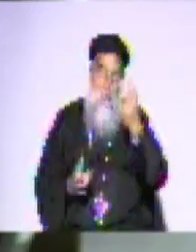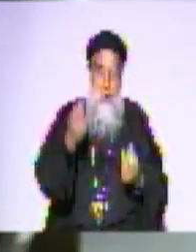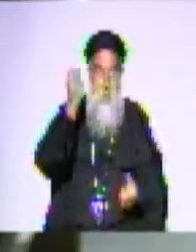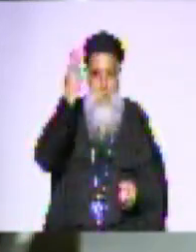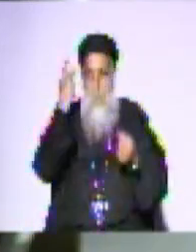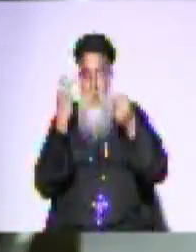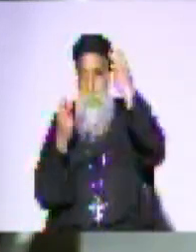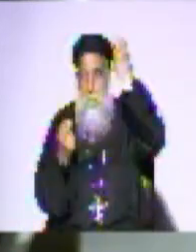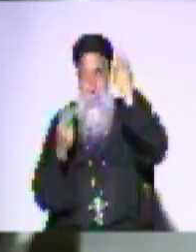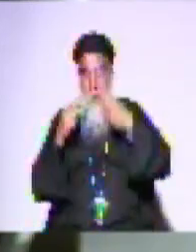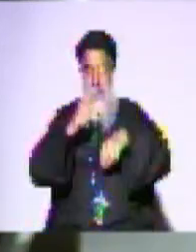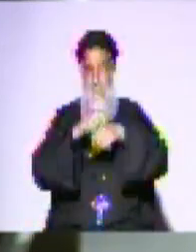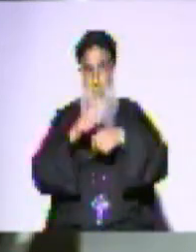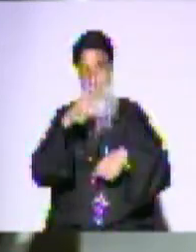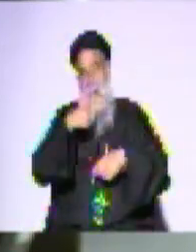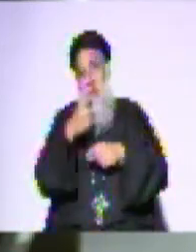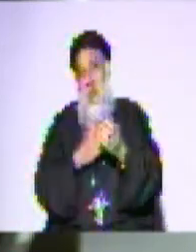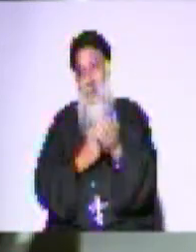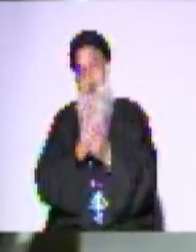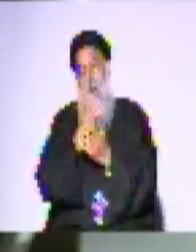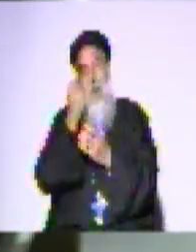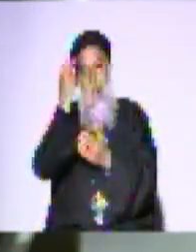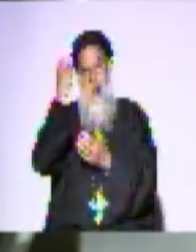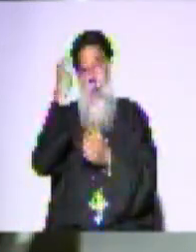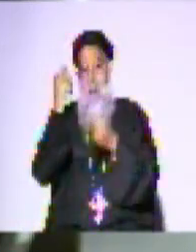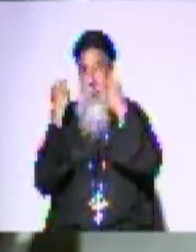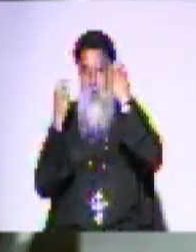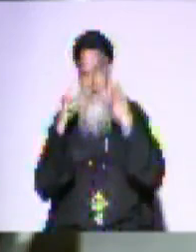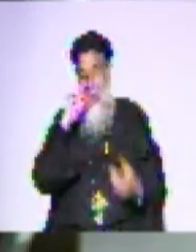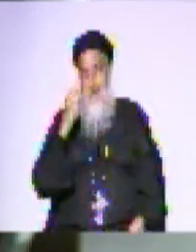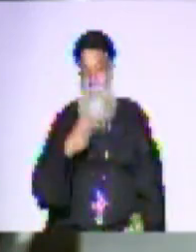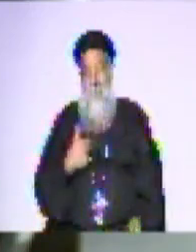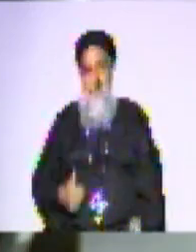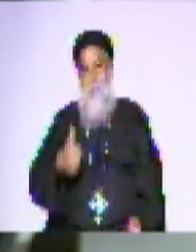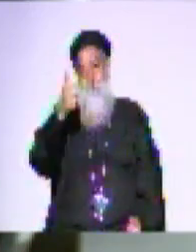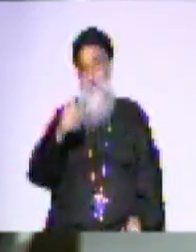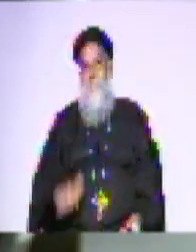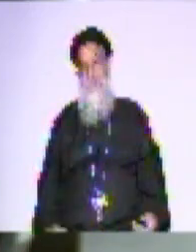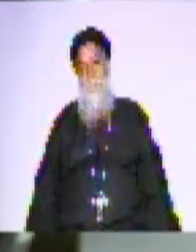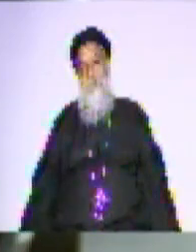والإنسان يروح ضحية العنف، ضحية عنفه هو يعني.